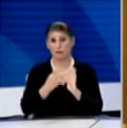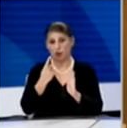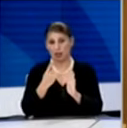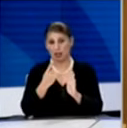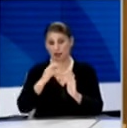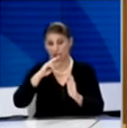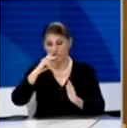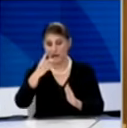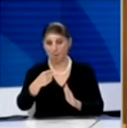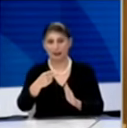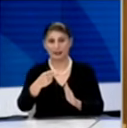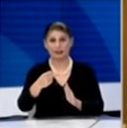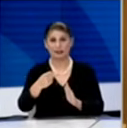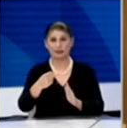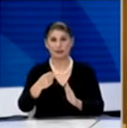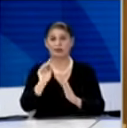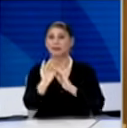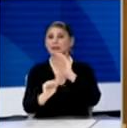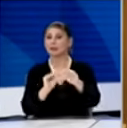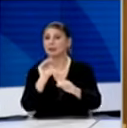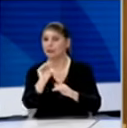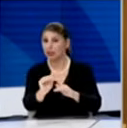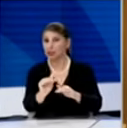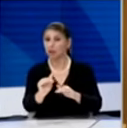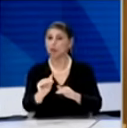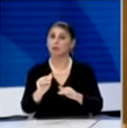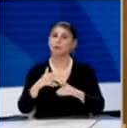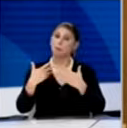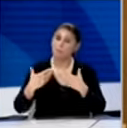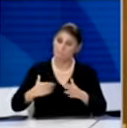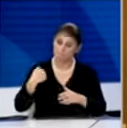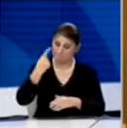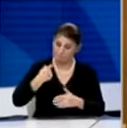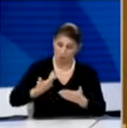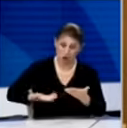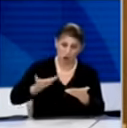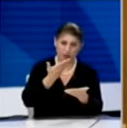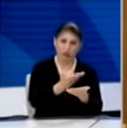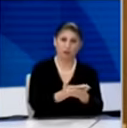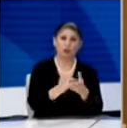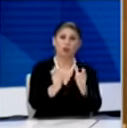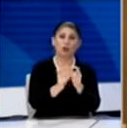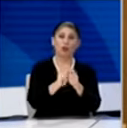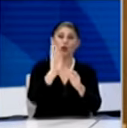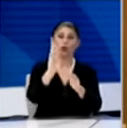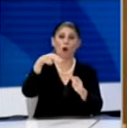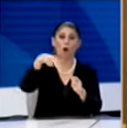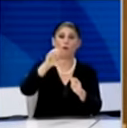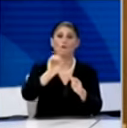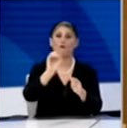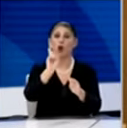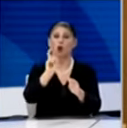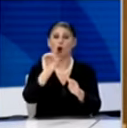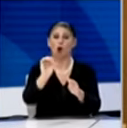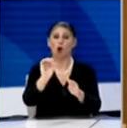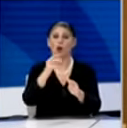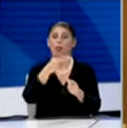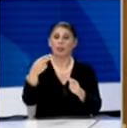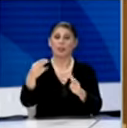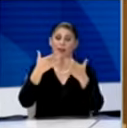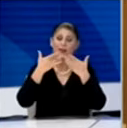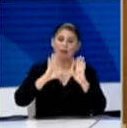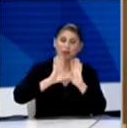να απαντήσει στις επίκαιρες ερωτήσεις που του κατέθεσα για το βλοχό Καρδίτσας με θέμα η εγκατάλειψη